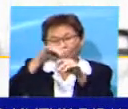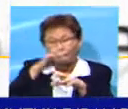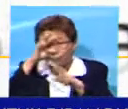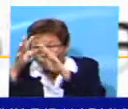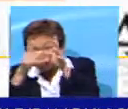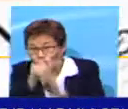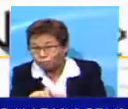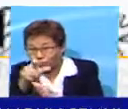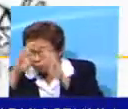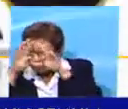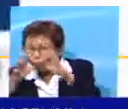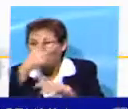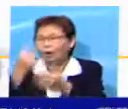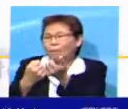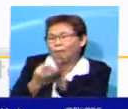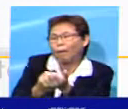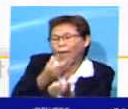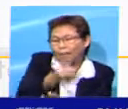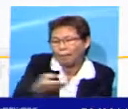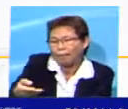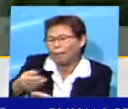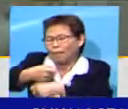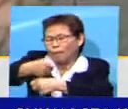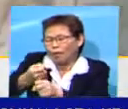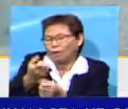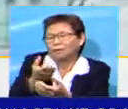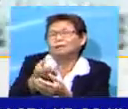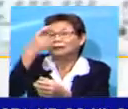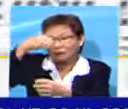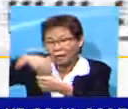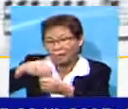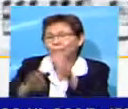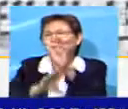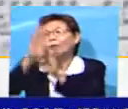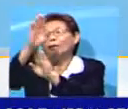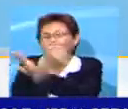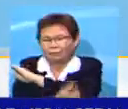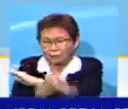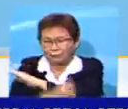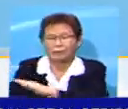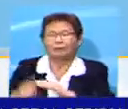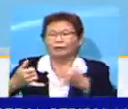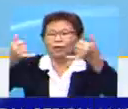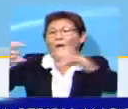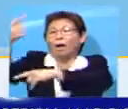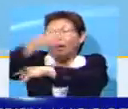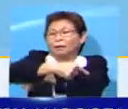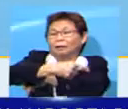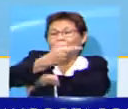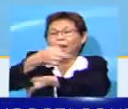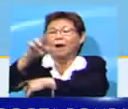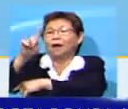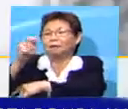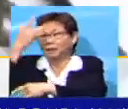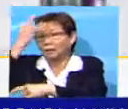cipta atas sumbangan harta intelek mereka dalam membangunkan ekonomi negara. Anugerah khas itu diadakan bersempena Hari Harta Intelek